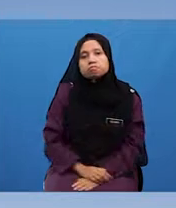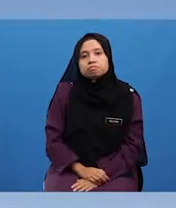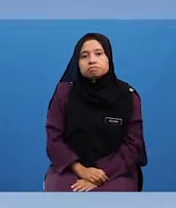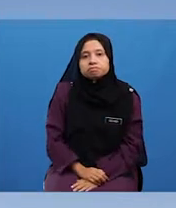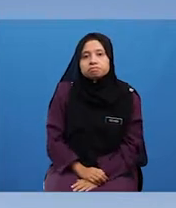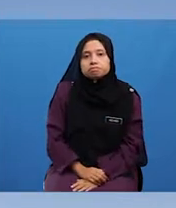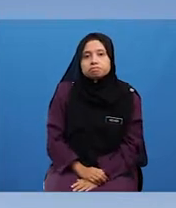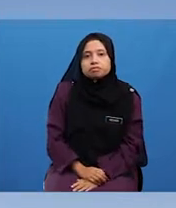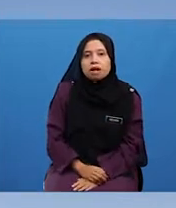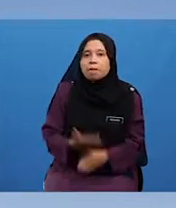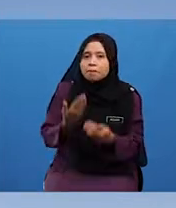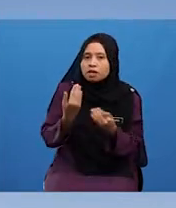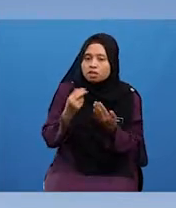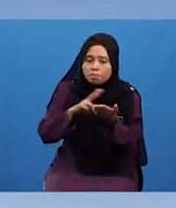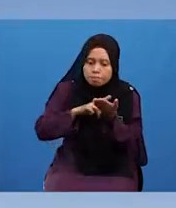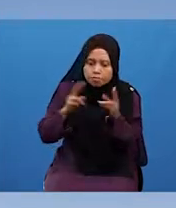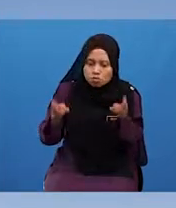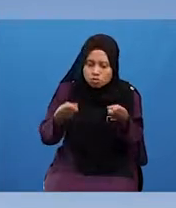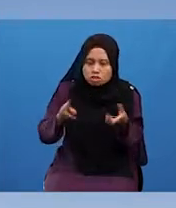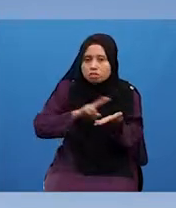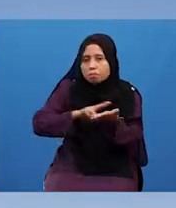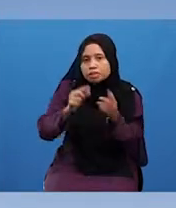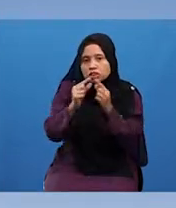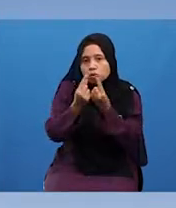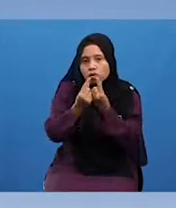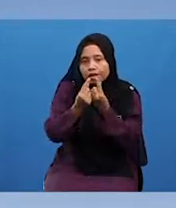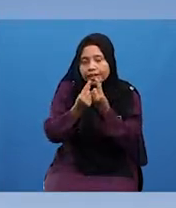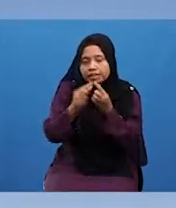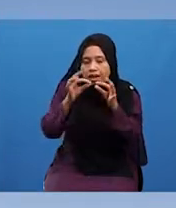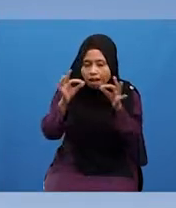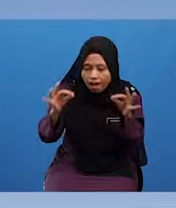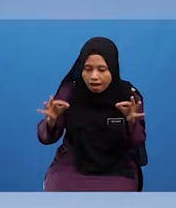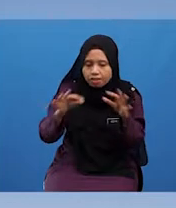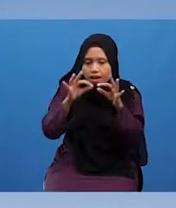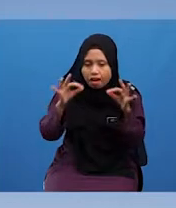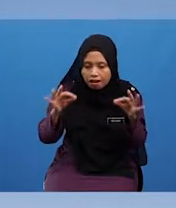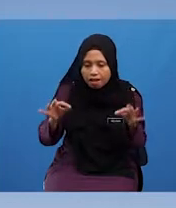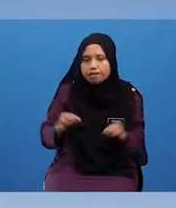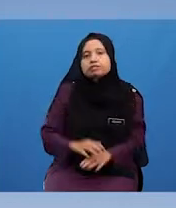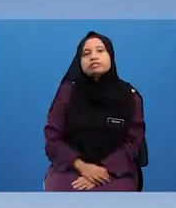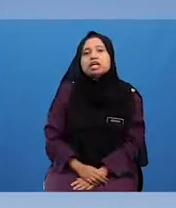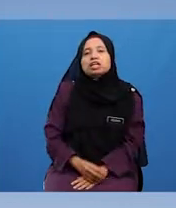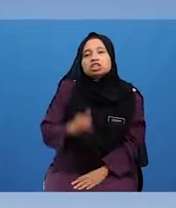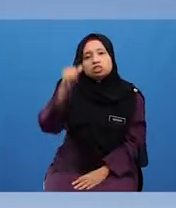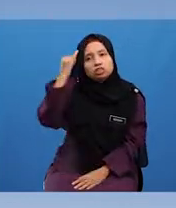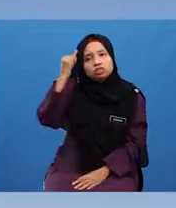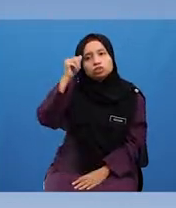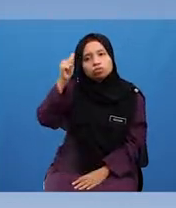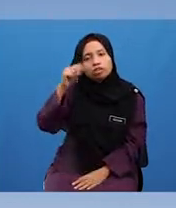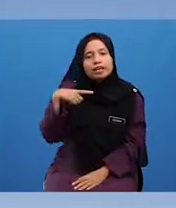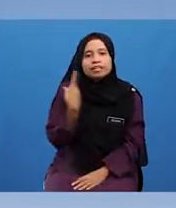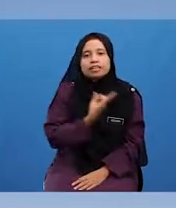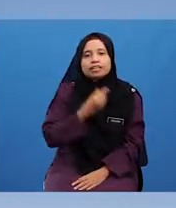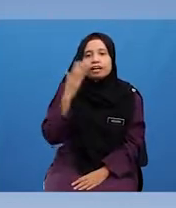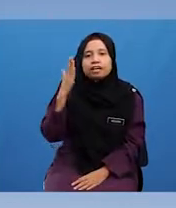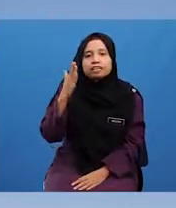dipelajari. Setiap hari berusaha membaca Al-Quran, ayat demi ayat, baris demi baris. InsyaAllah,